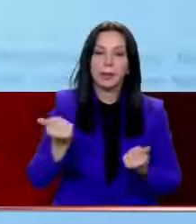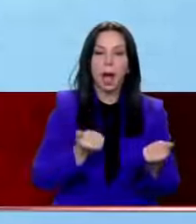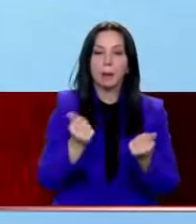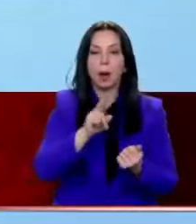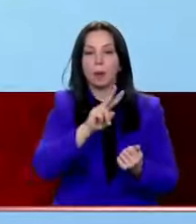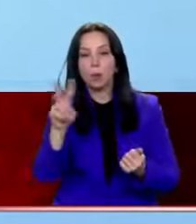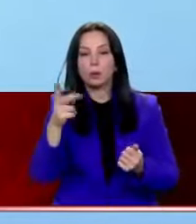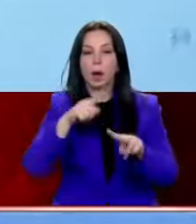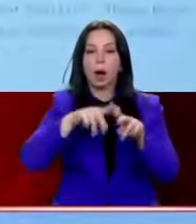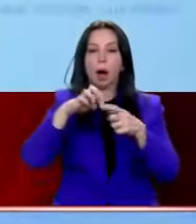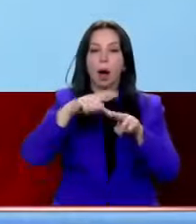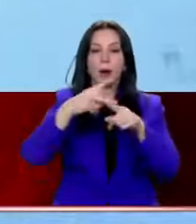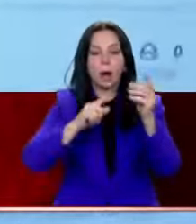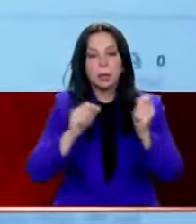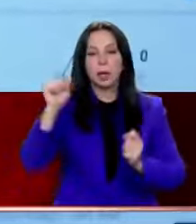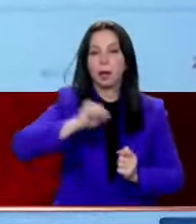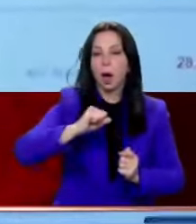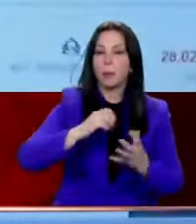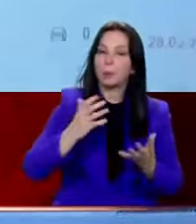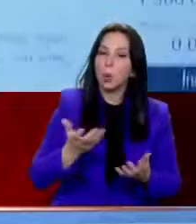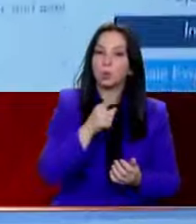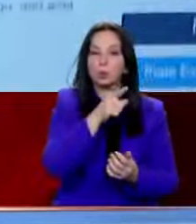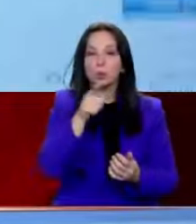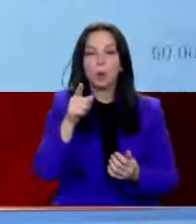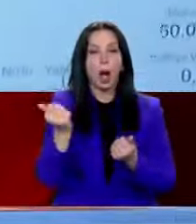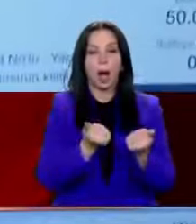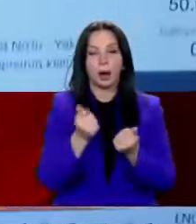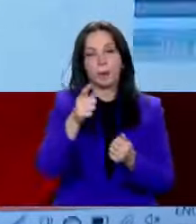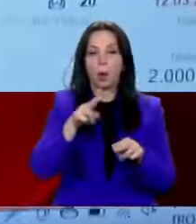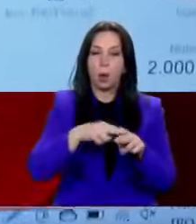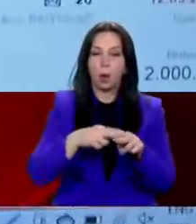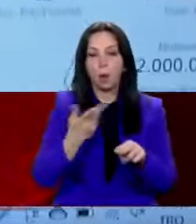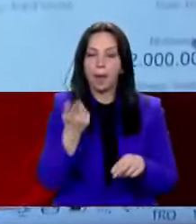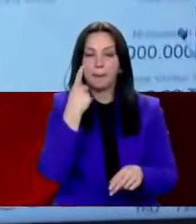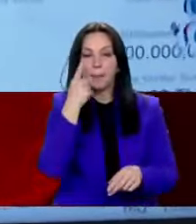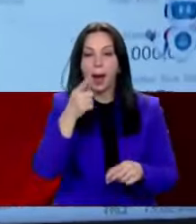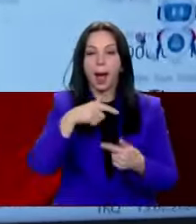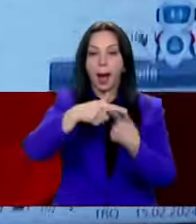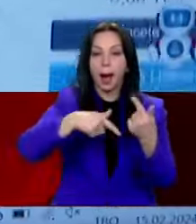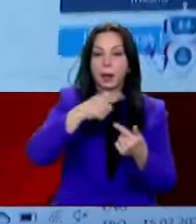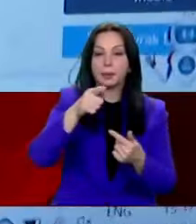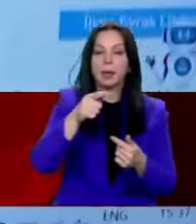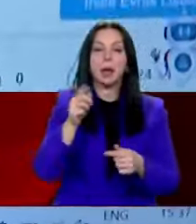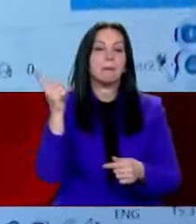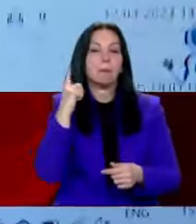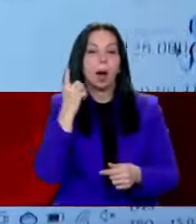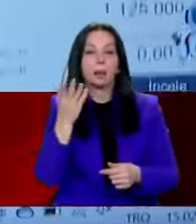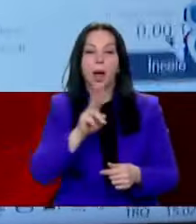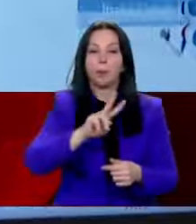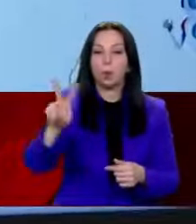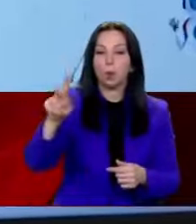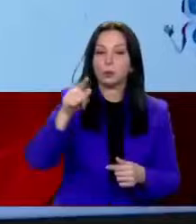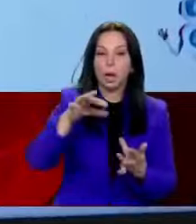türünü, arazi aracı olabilir, kamyon olabilir. Biz burada örneğin bir otomobil örneğiyle ilerleyelim. Aradığı aracın markasını,